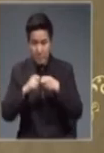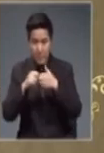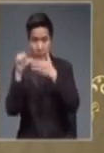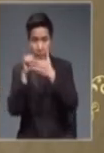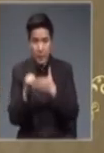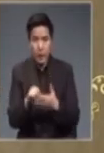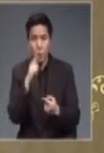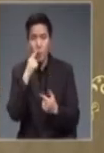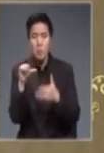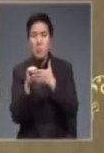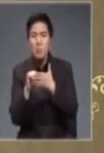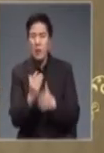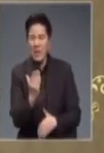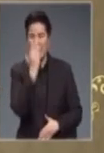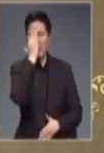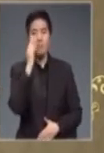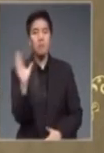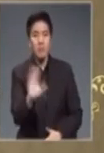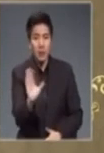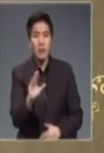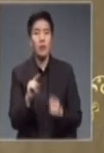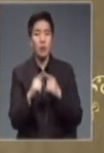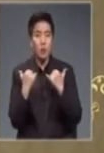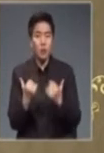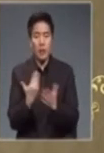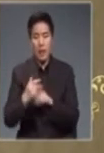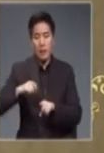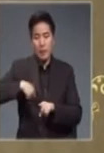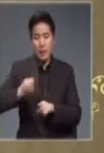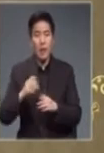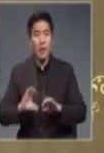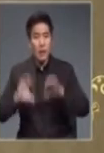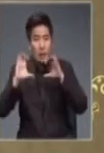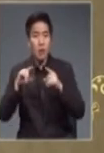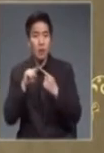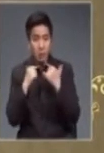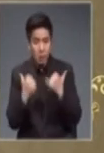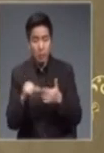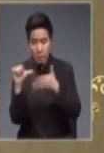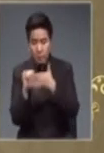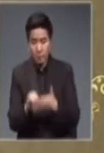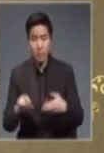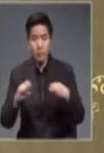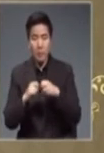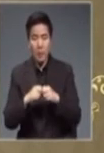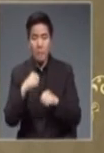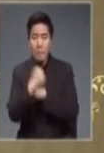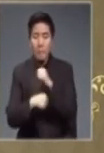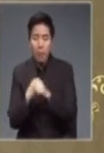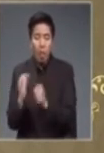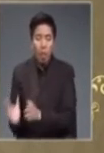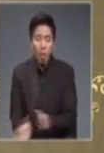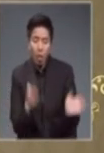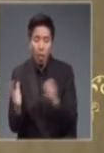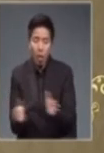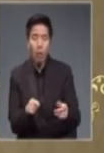ชน์ทั้งกับตนเองและประเทศชาติเป็นส่วนรวมทั้งนี้ผมต้องการให้เกิดการอยู่ร่วมกันในสังคมอย่างสันติสุขมีความพึงพอใ